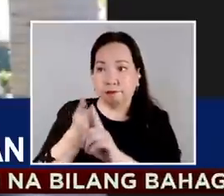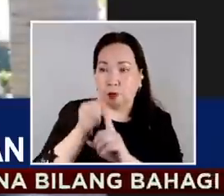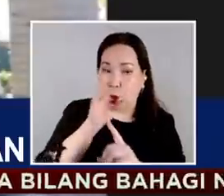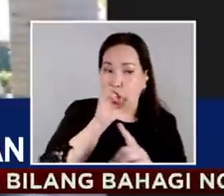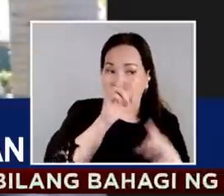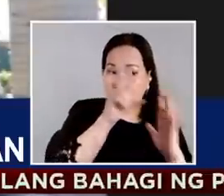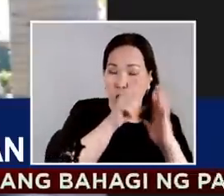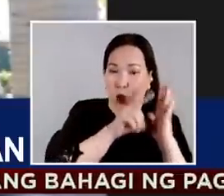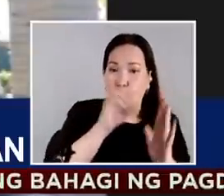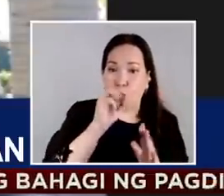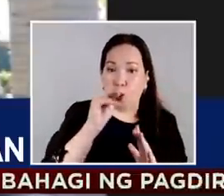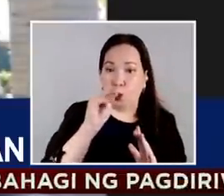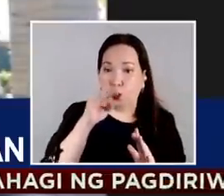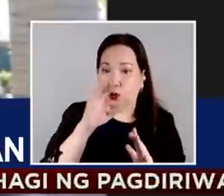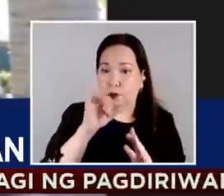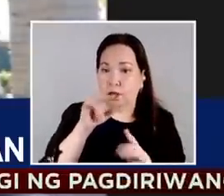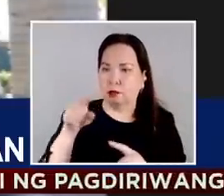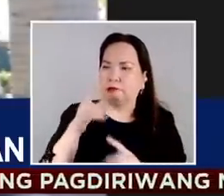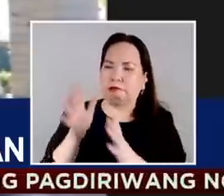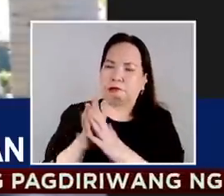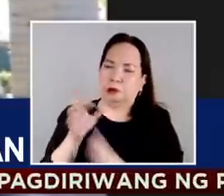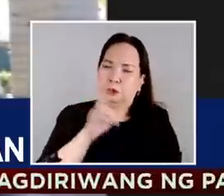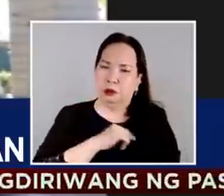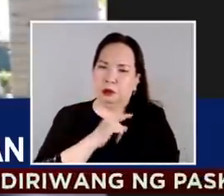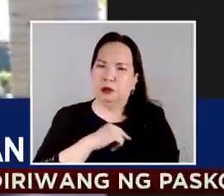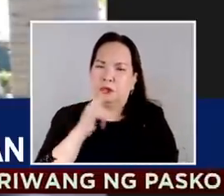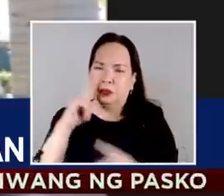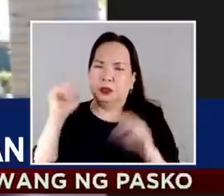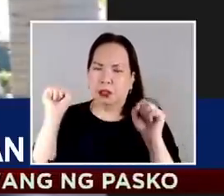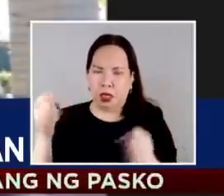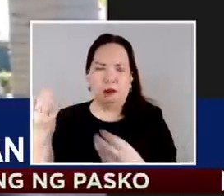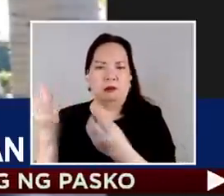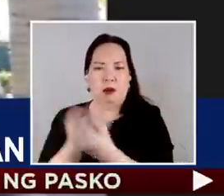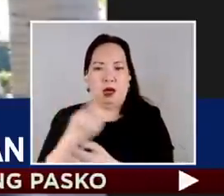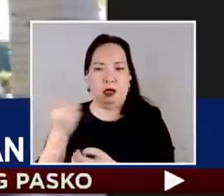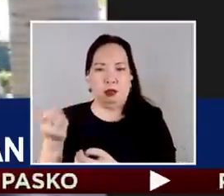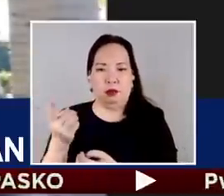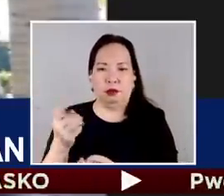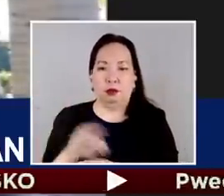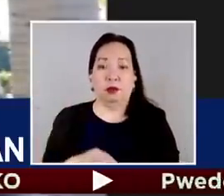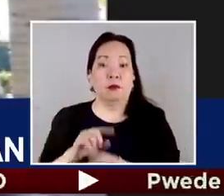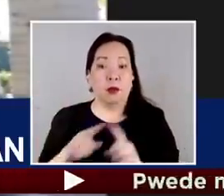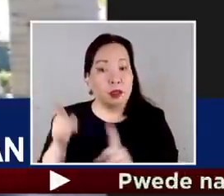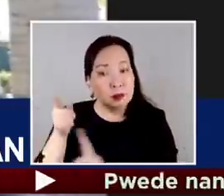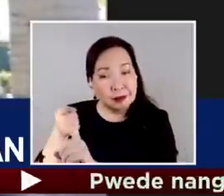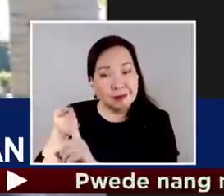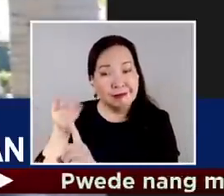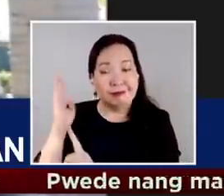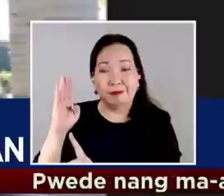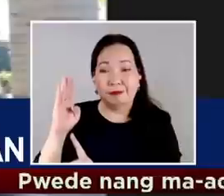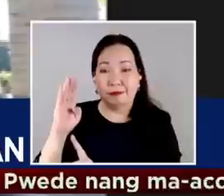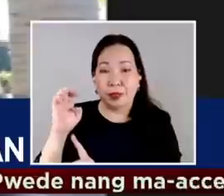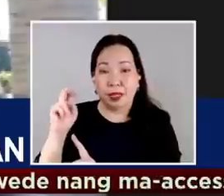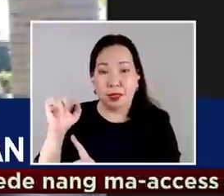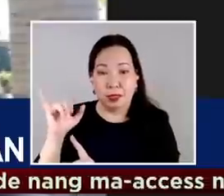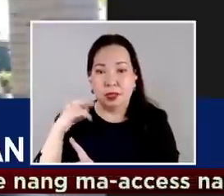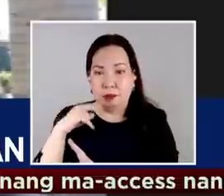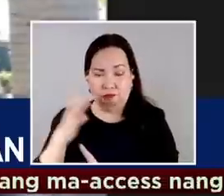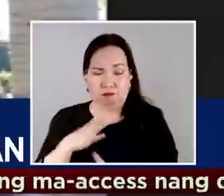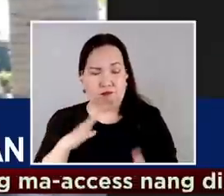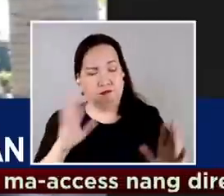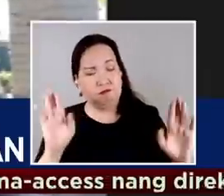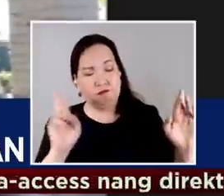mataas ang guilt ni Antiporda at posible siyang matanggal sa serbisyo. Handa naman umanong harapin ni Antiporda ang reklamo laban sa